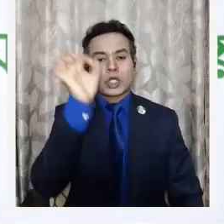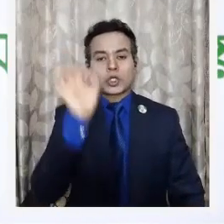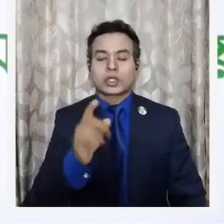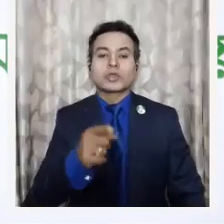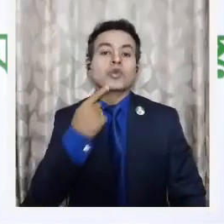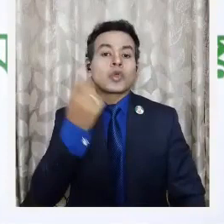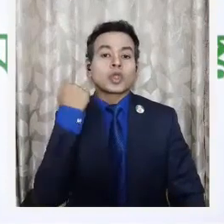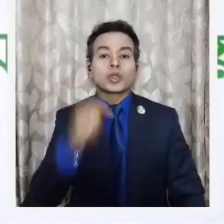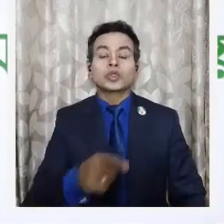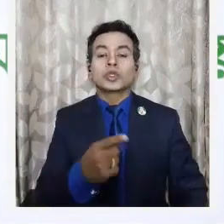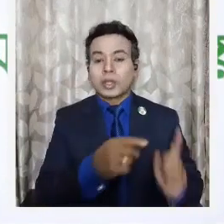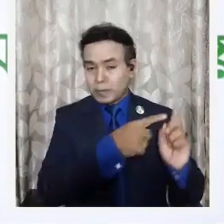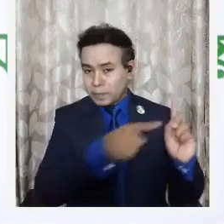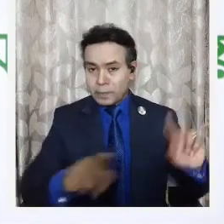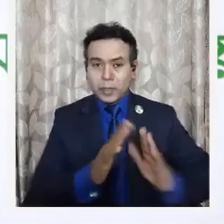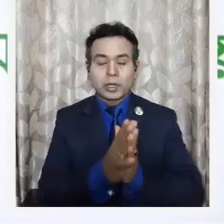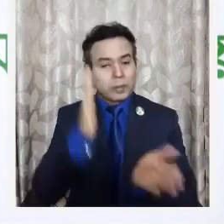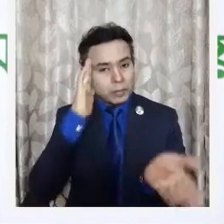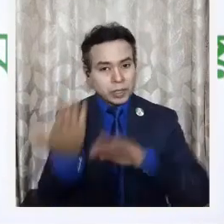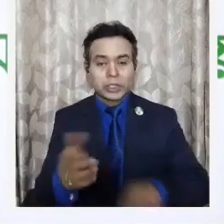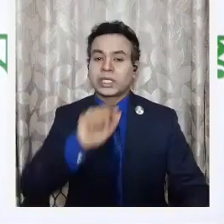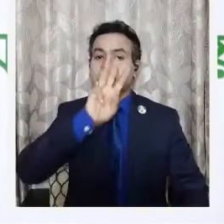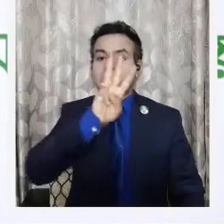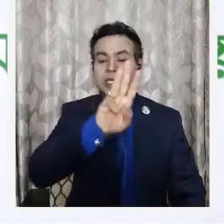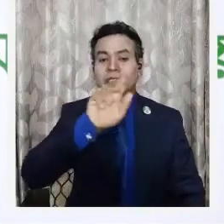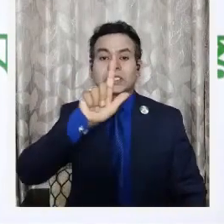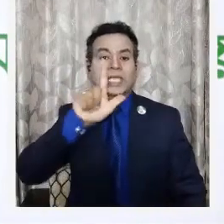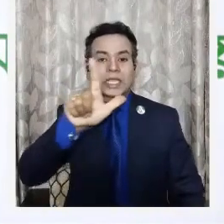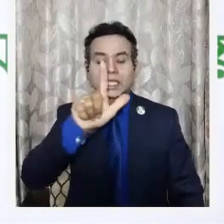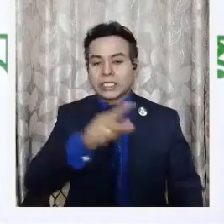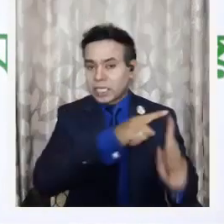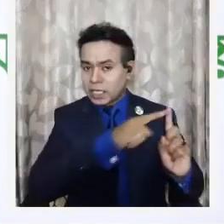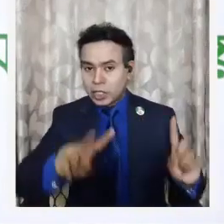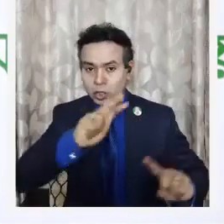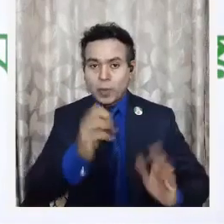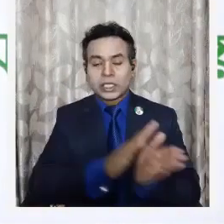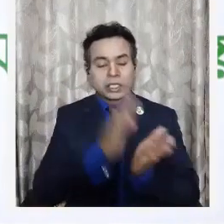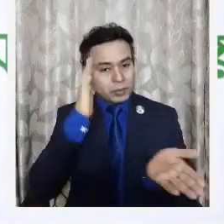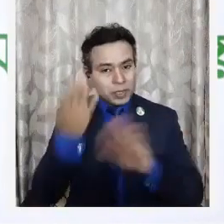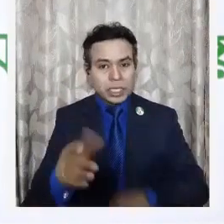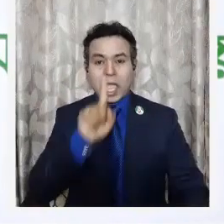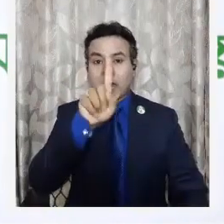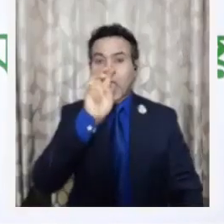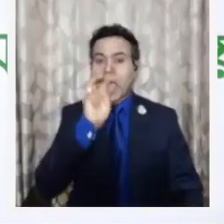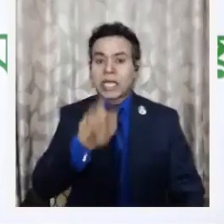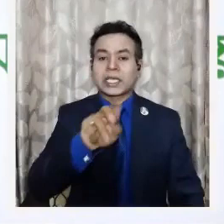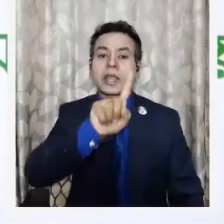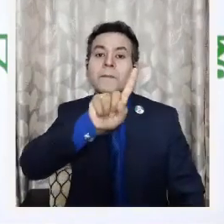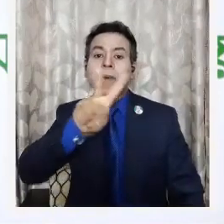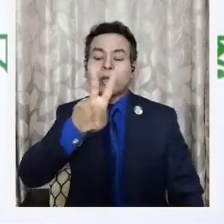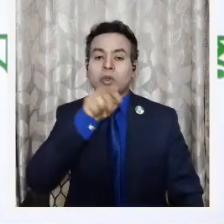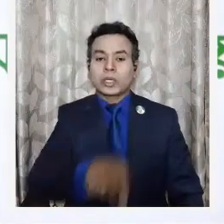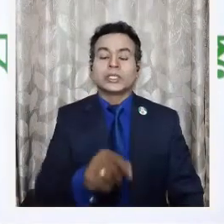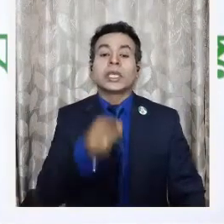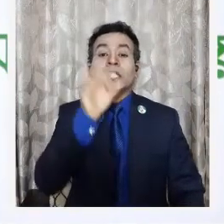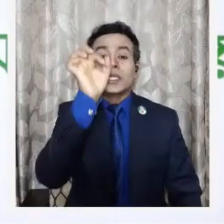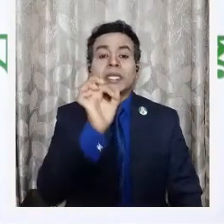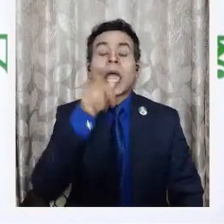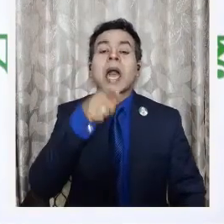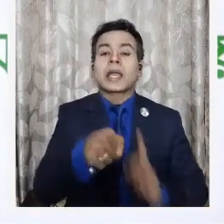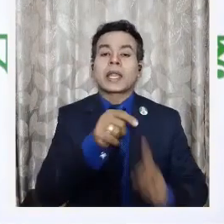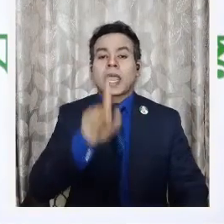বিবেচনায় সুস্থতার হার 21.24%। গত 24 ঘন্টায় মৃত্যুবরণ করেছেন 37 জন, এ